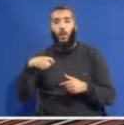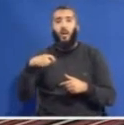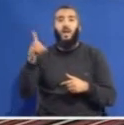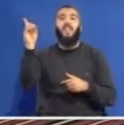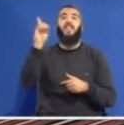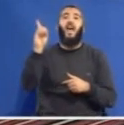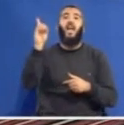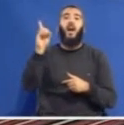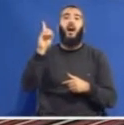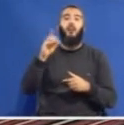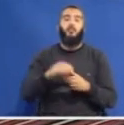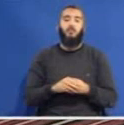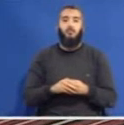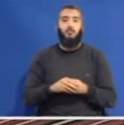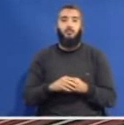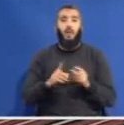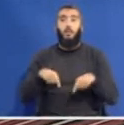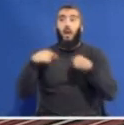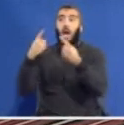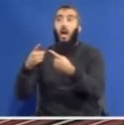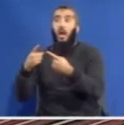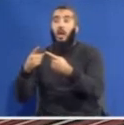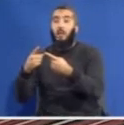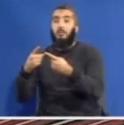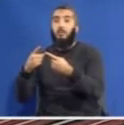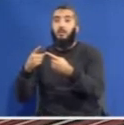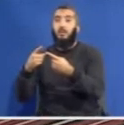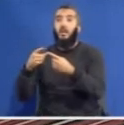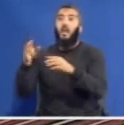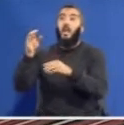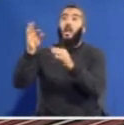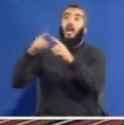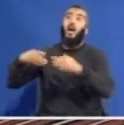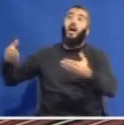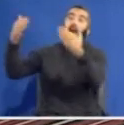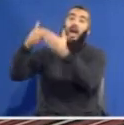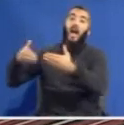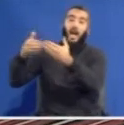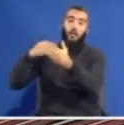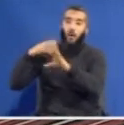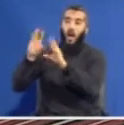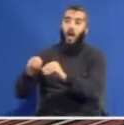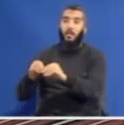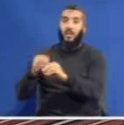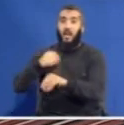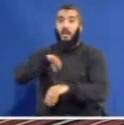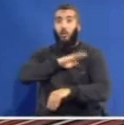قال لك تمد الرشوه تدي سكن، ما تديش هذاك احلف لي بالله، قال لي والله ما درت سوم انا في